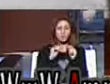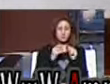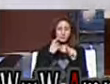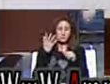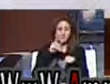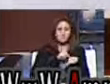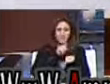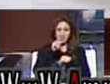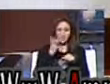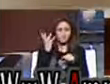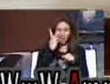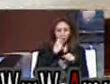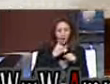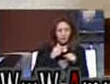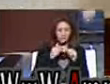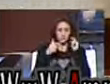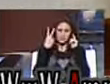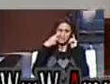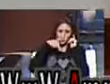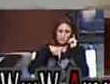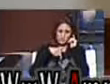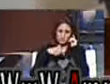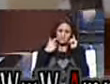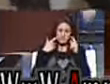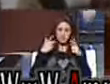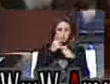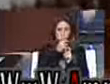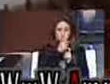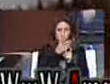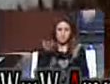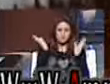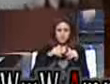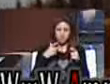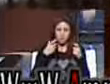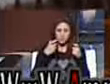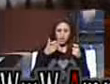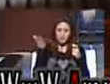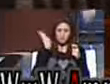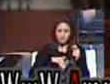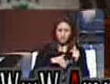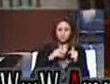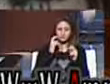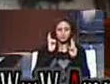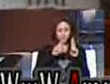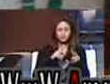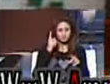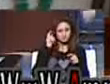2 فتيل تفجير، هذا بجانب عدد من المسدسات محلية الصنع وأيضا صناعات أجنبية